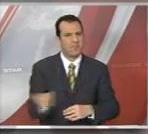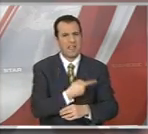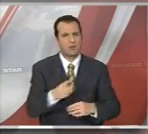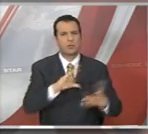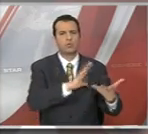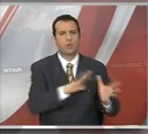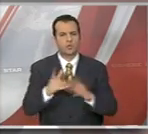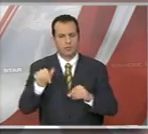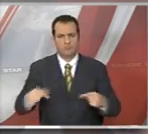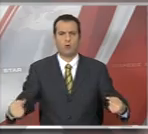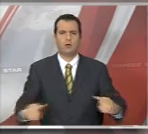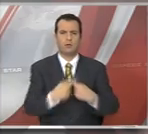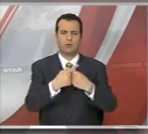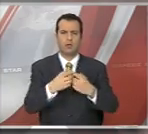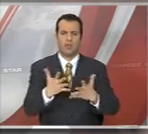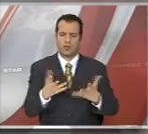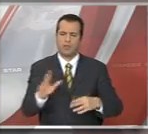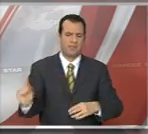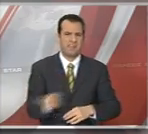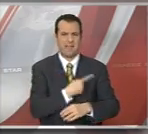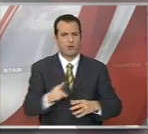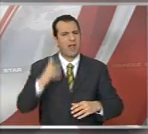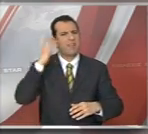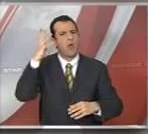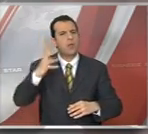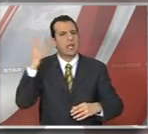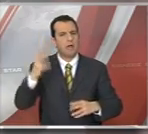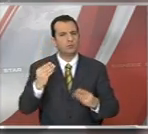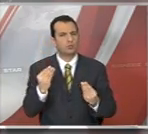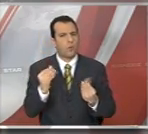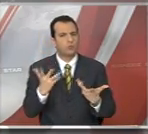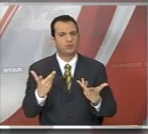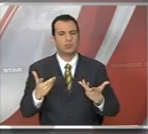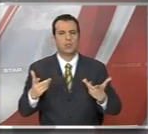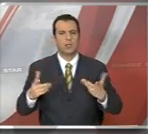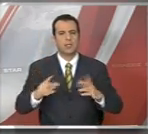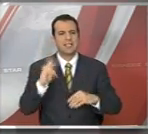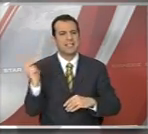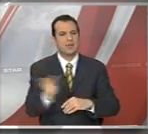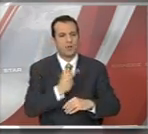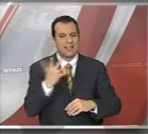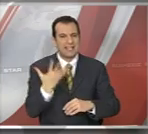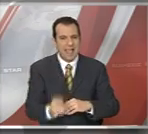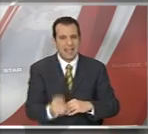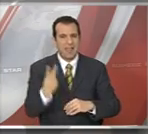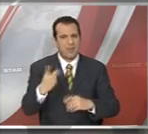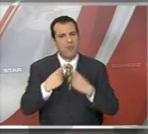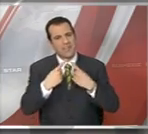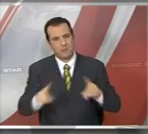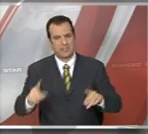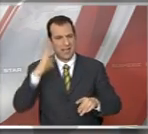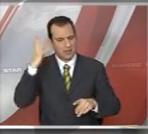κόσμων είναι δ δύο τελείως διαφορετικές θεωρήσεις μιας ολόκληρης κοινωνικής πραγματικότητας όχι οικονομικής